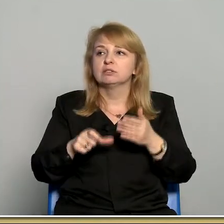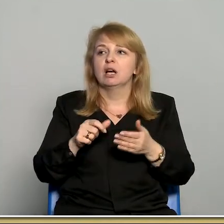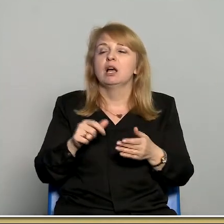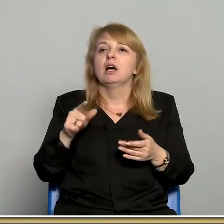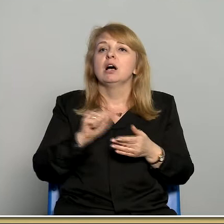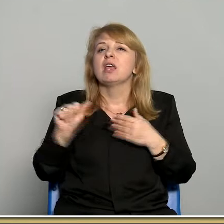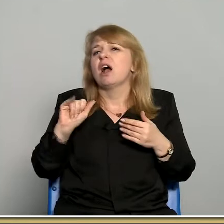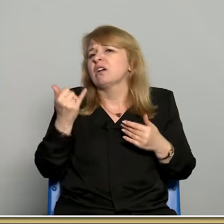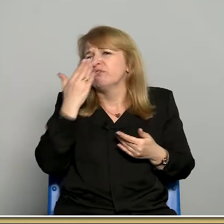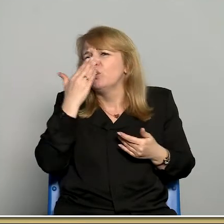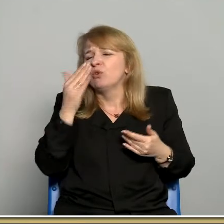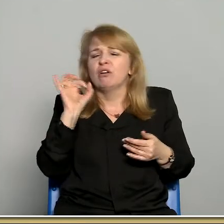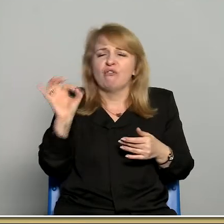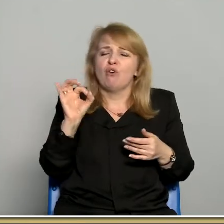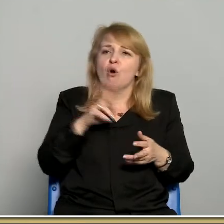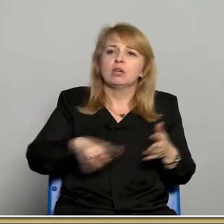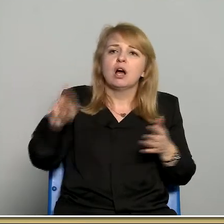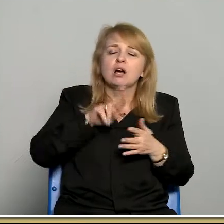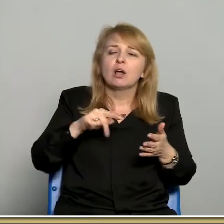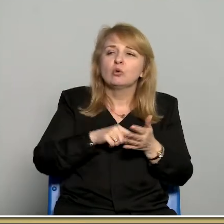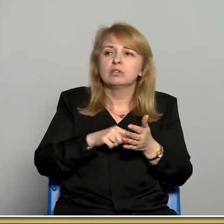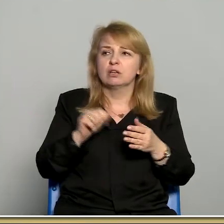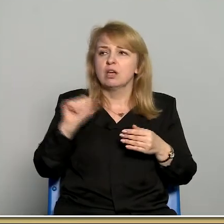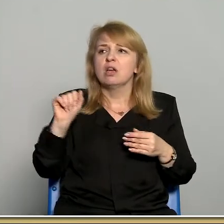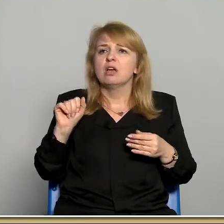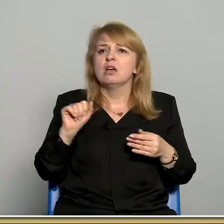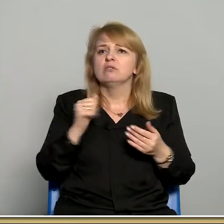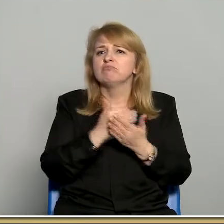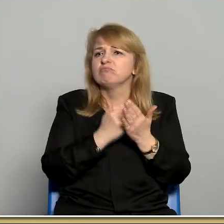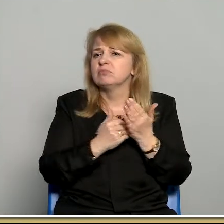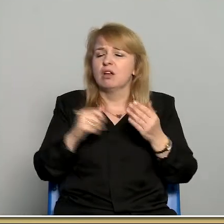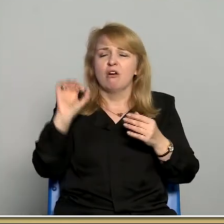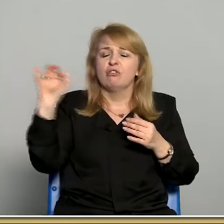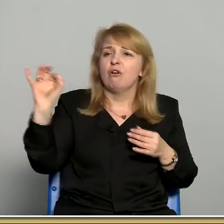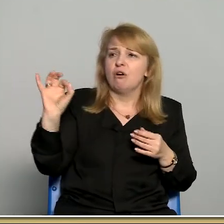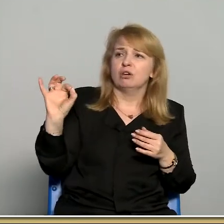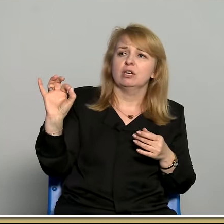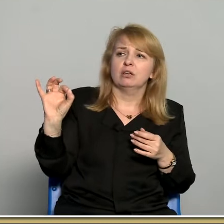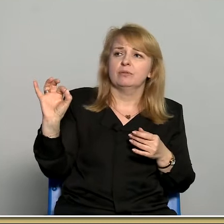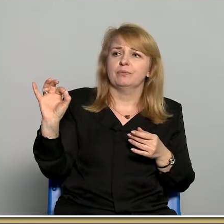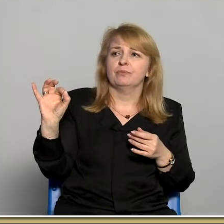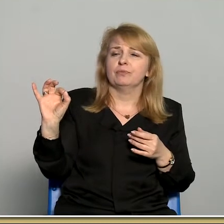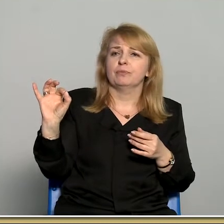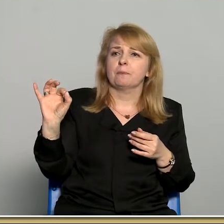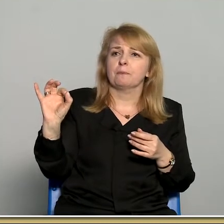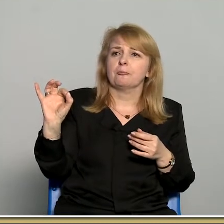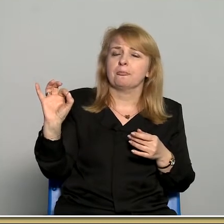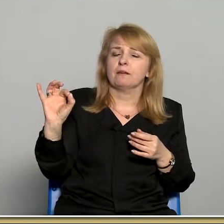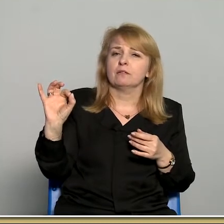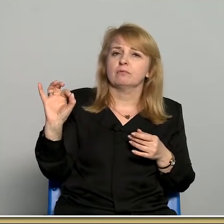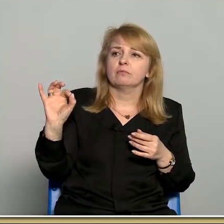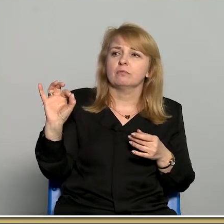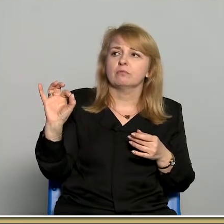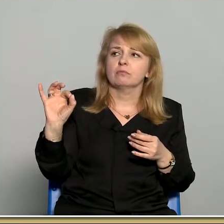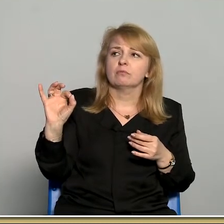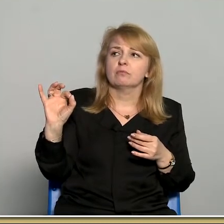jak wygląda regionalny program z najważniejszymi elementami, które powinniście Państwo na